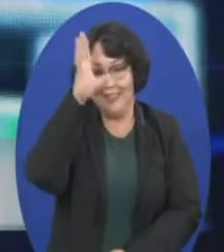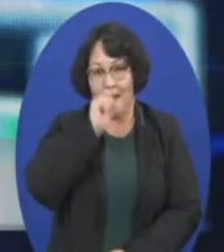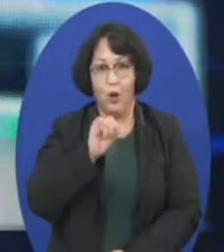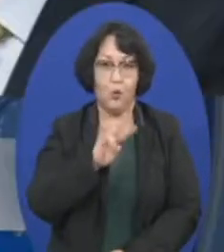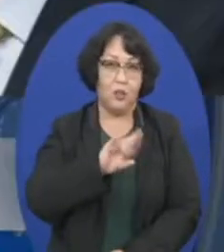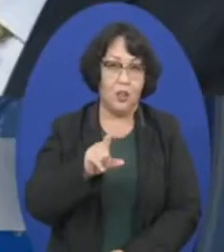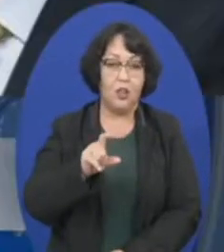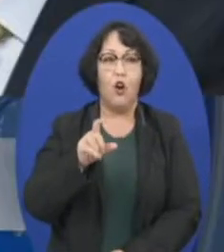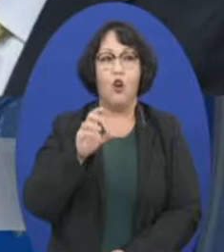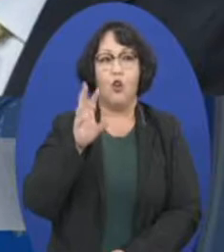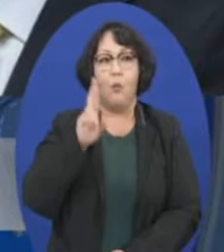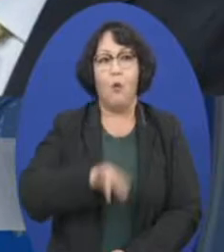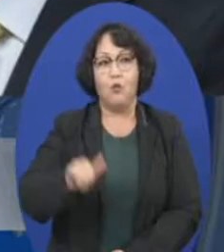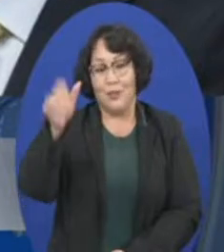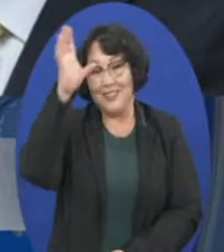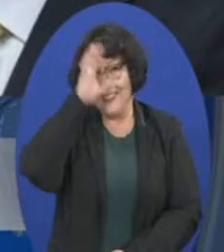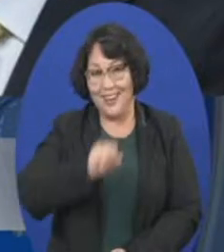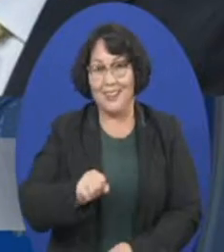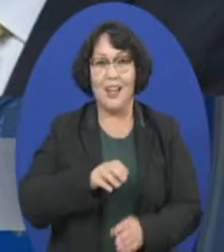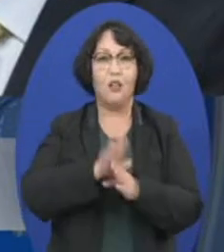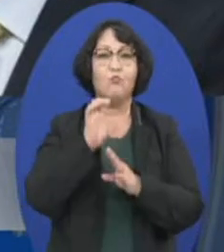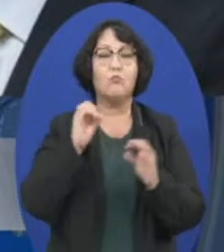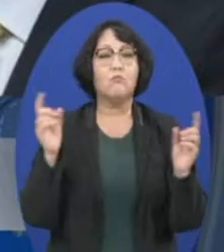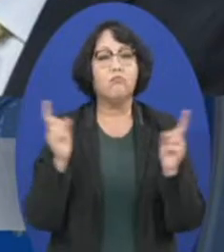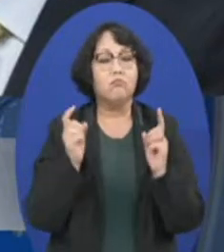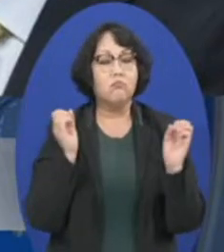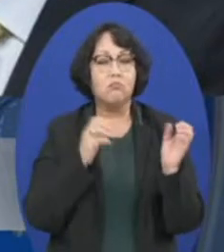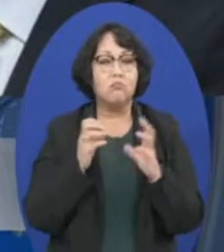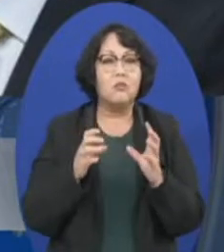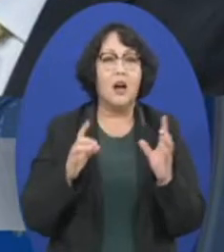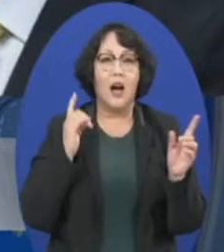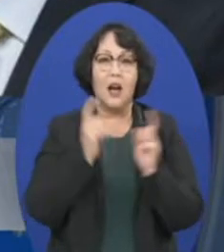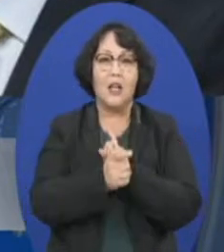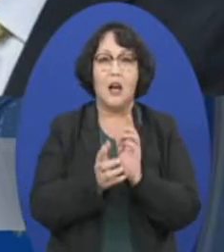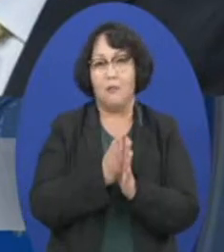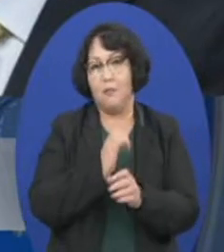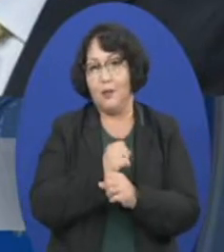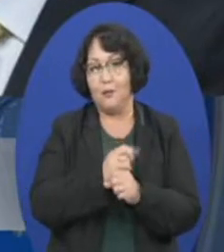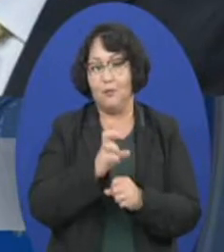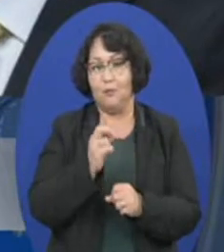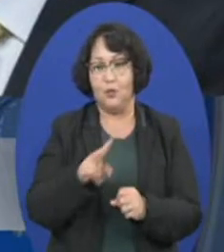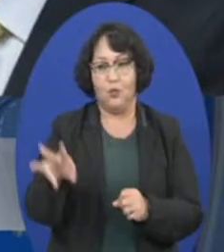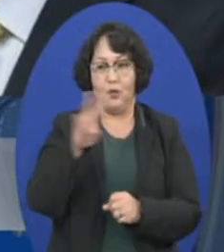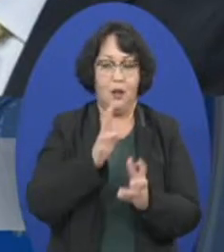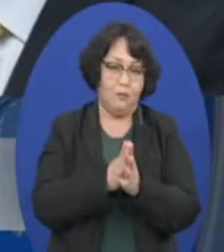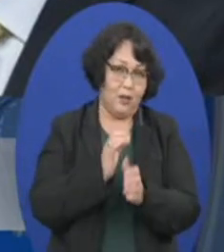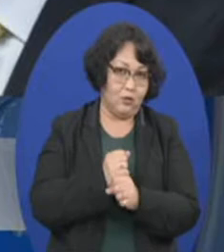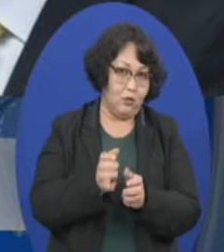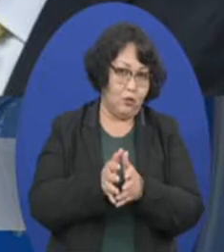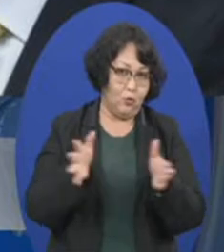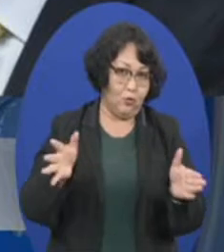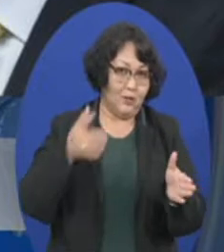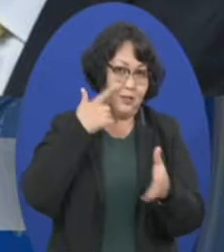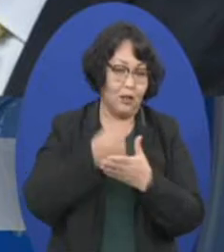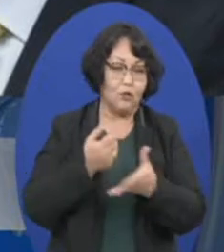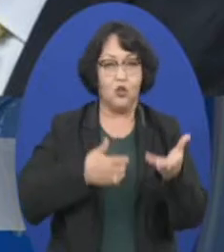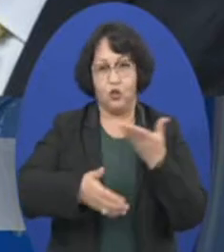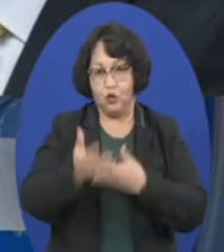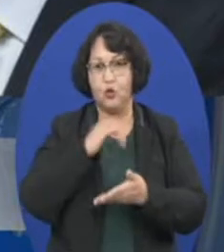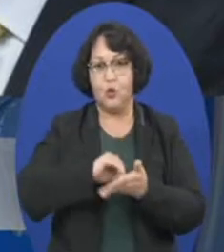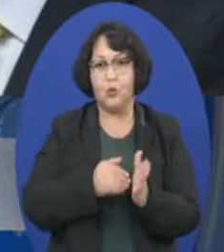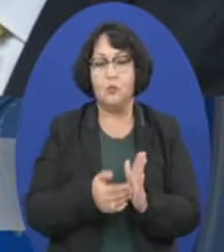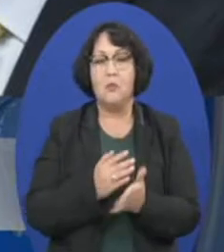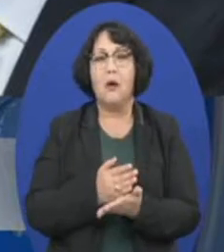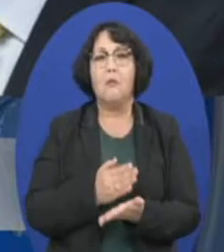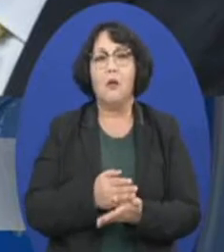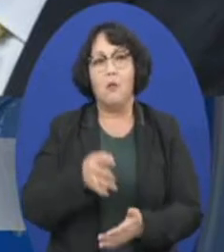Л.Оюун-Эрдэнэ Япон улсын ерөнхий сайд Ёшидаа Сугатаа албан ёсны уулзалт хийж хоёр талын харилцаа олон улс бүс нутгийн хамтын ажиллагааны өргөн хүрээтэй асуудлаар санал солилцохоор төлөвлөж байгаа